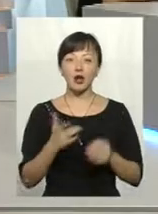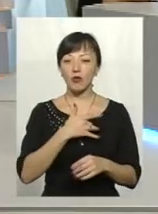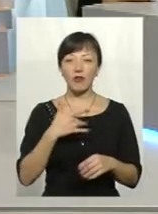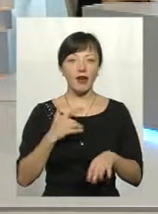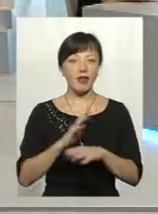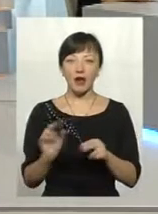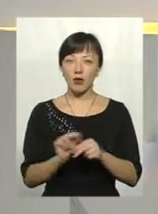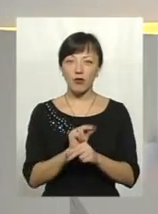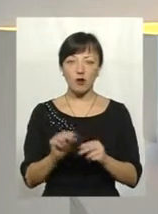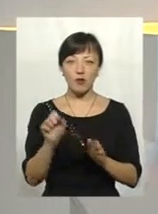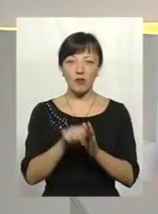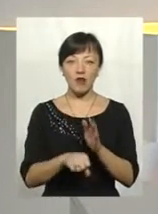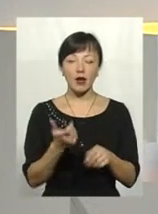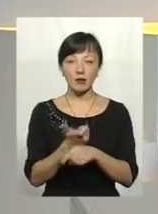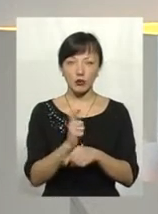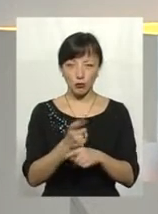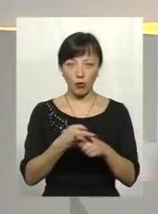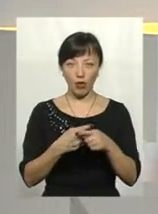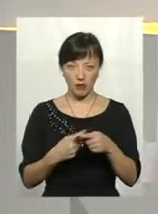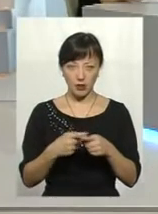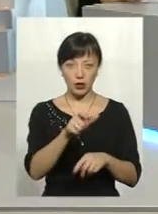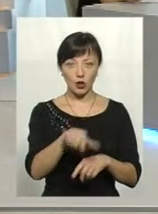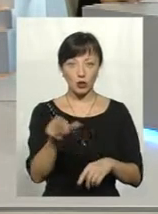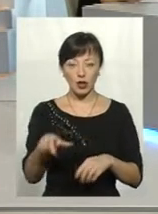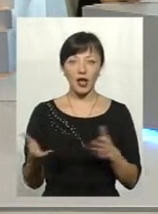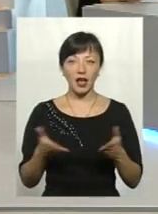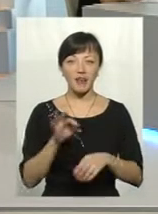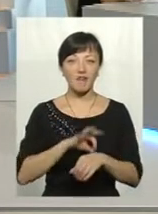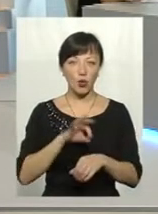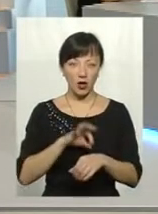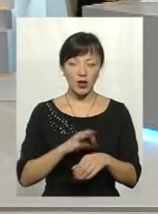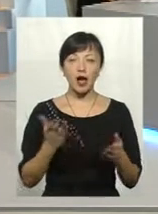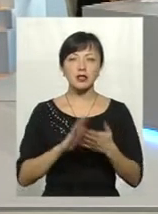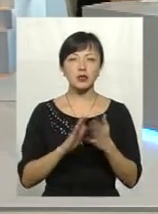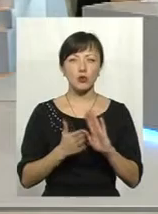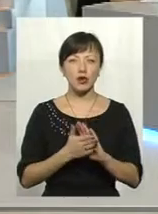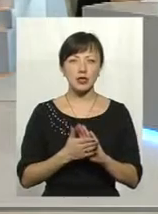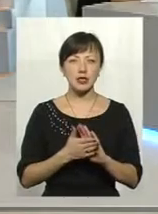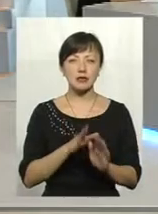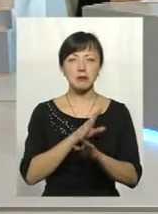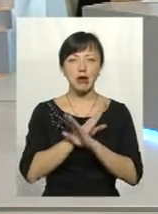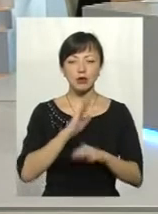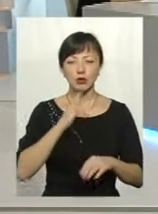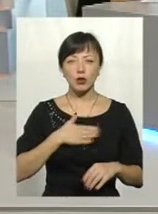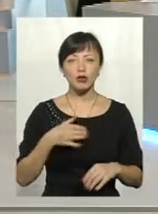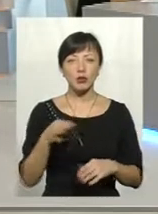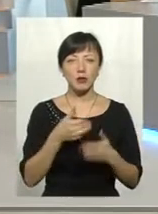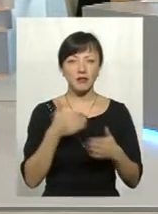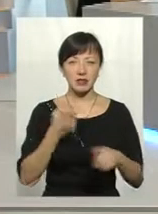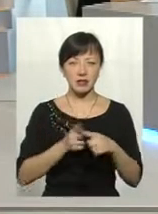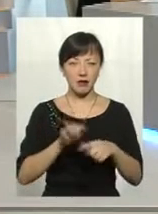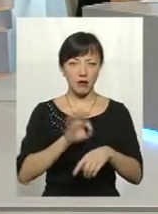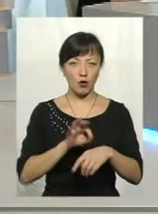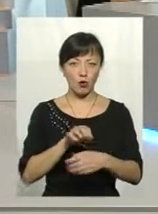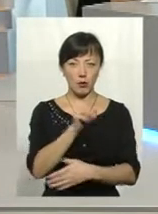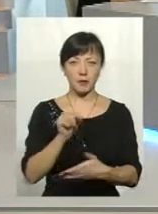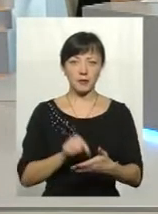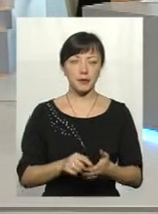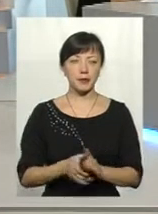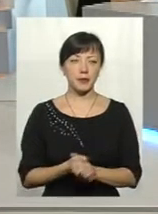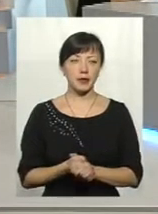він убиває більше половини, так, людей, які хворіють. Яка ситуація з смертністю в нашій області від цієї недуги?